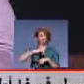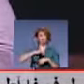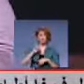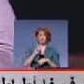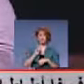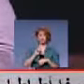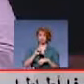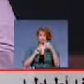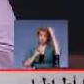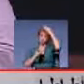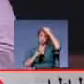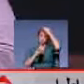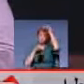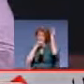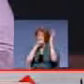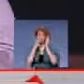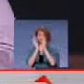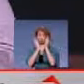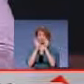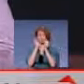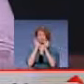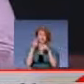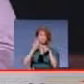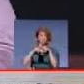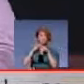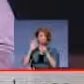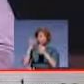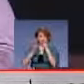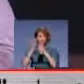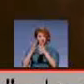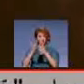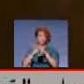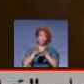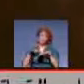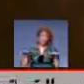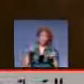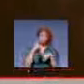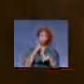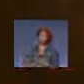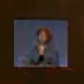وهنشوف هل بعد اللي تم النهارده هيتم حريق اخر في البيت، البيت هيولع تاني ولا لا.